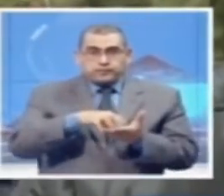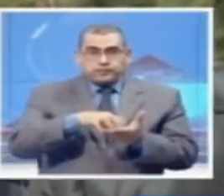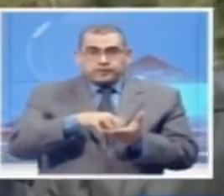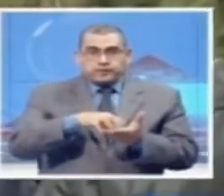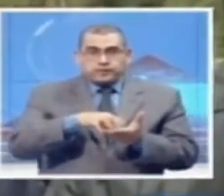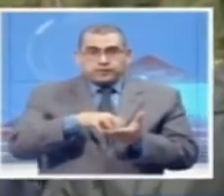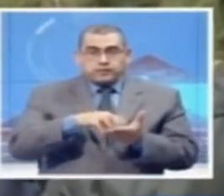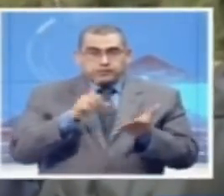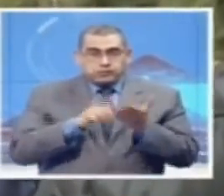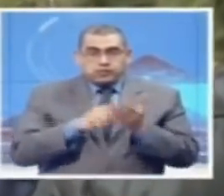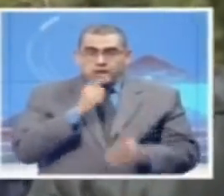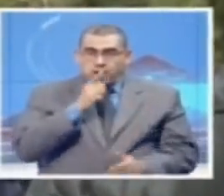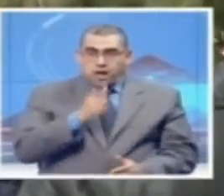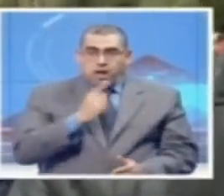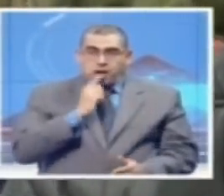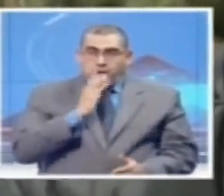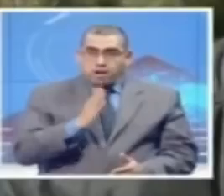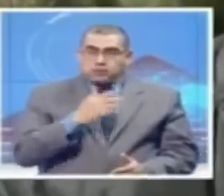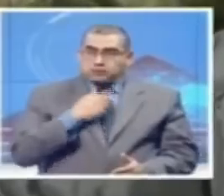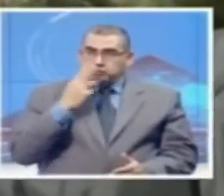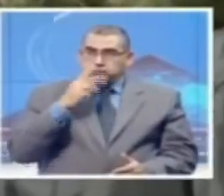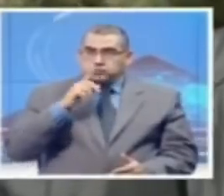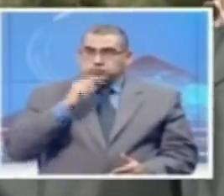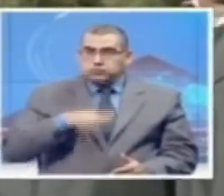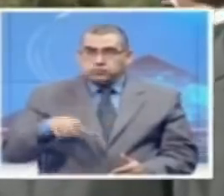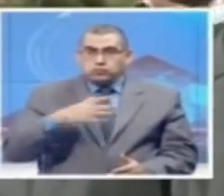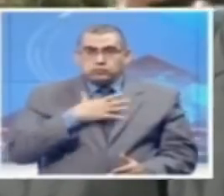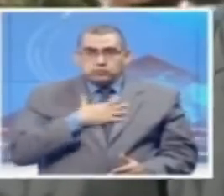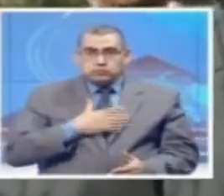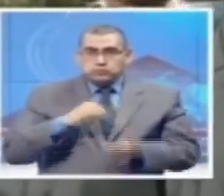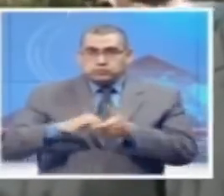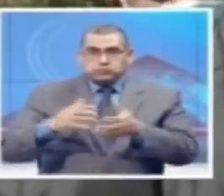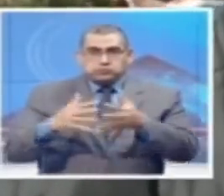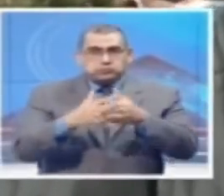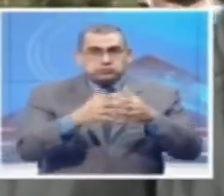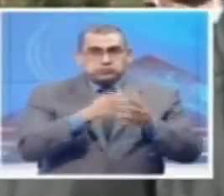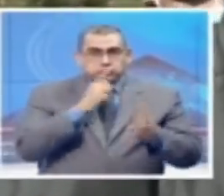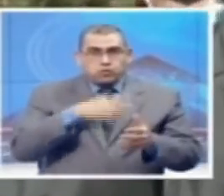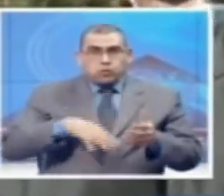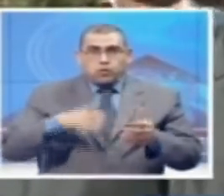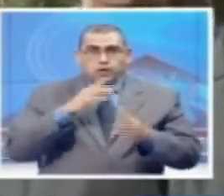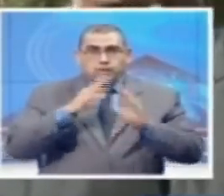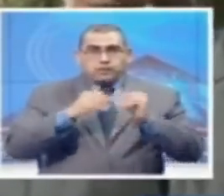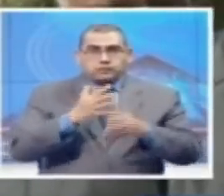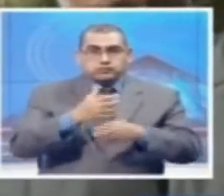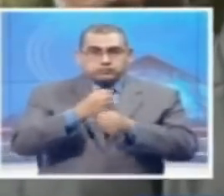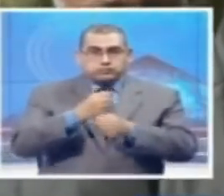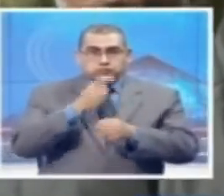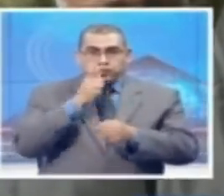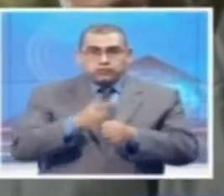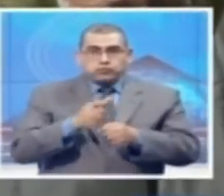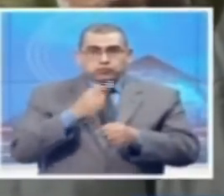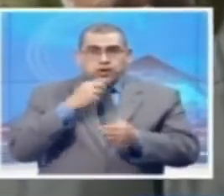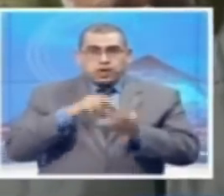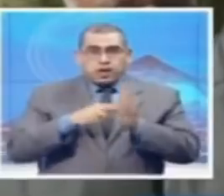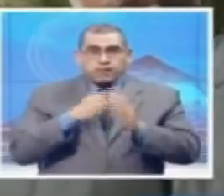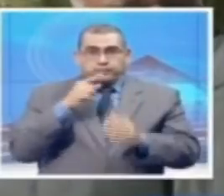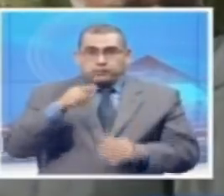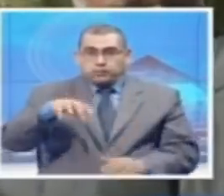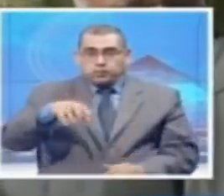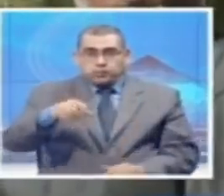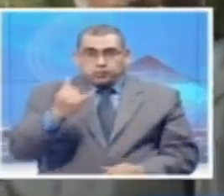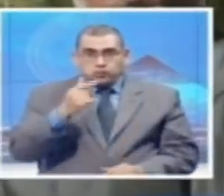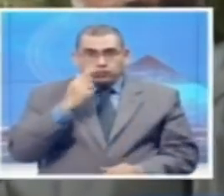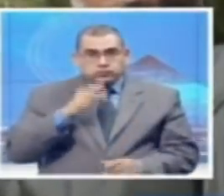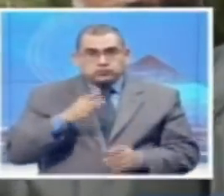بكل طبطه وبكل أصالته وبكل تماسكه وبكل دفاعه عن بلده تحديدا. وبقول لك هذا المكان مكان